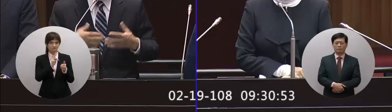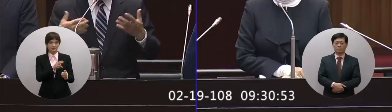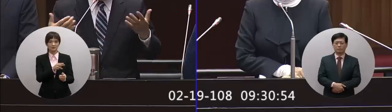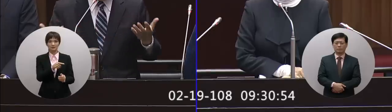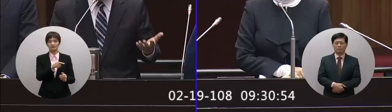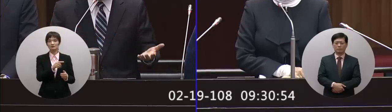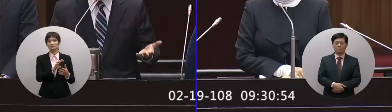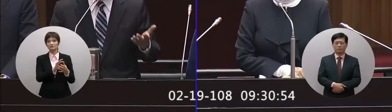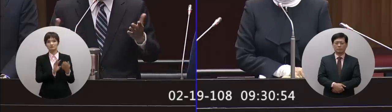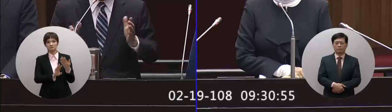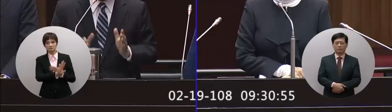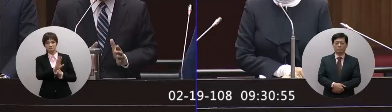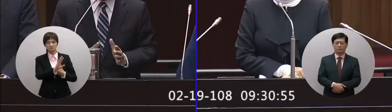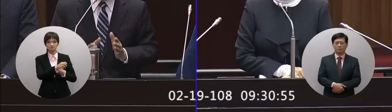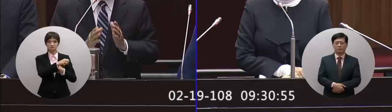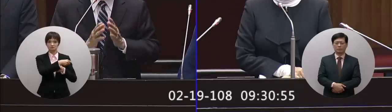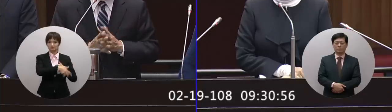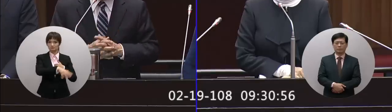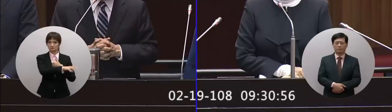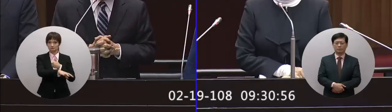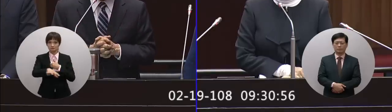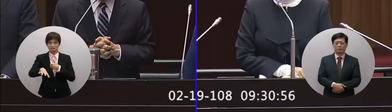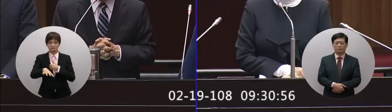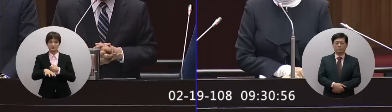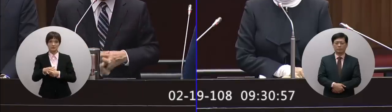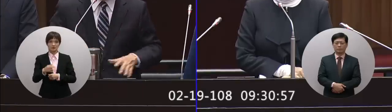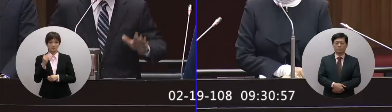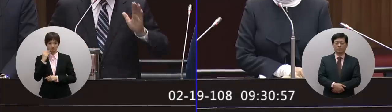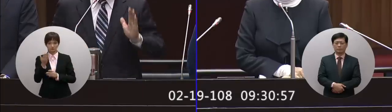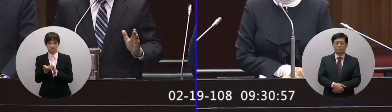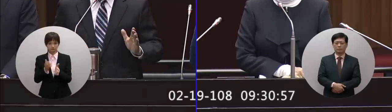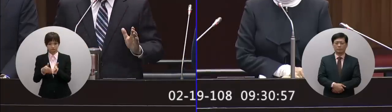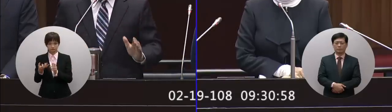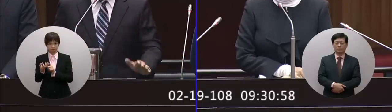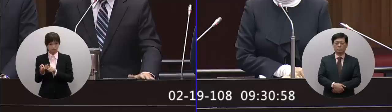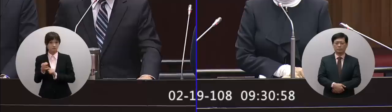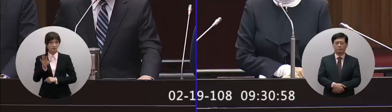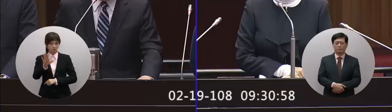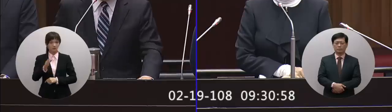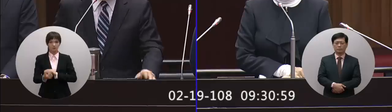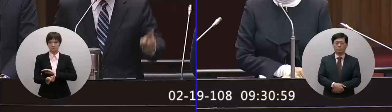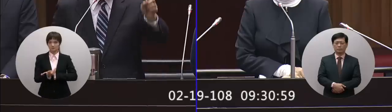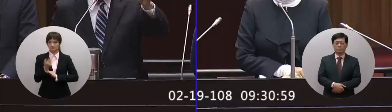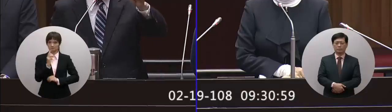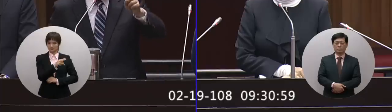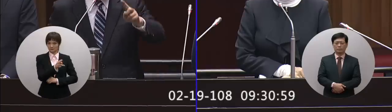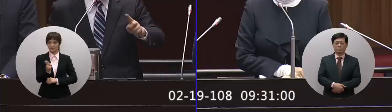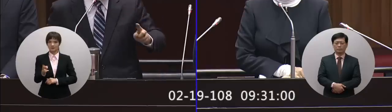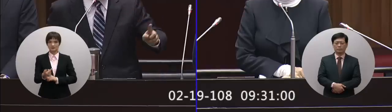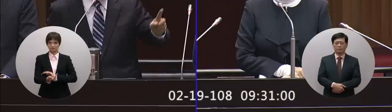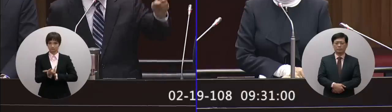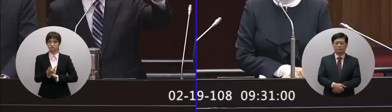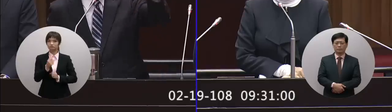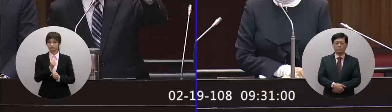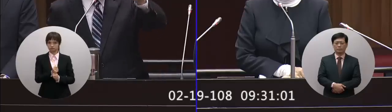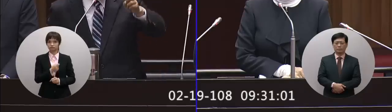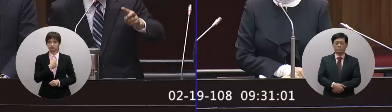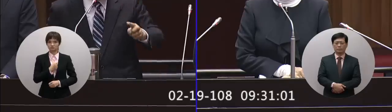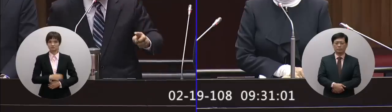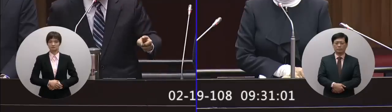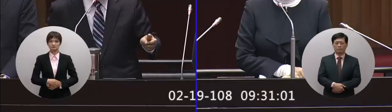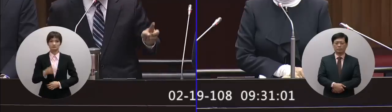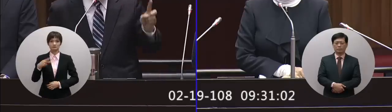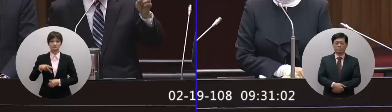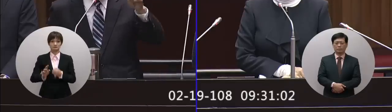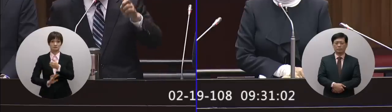分，既然已经有预算也拨补，何以执行力偏低，应该来加强。至于刚才委员所